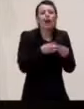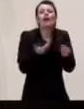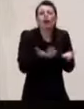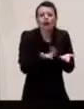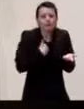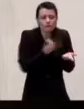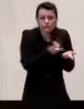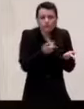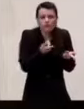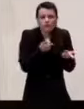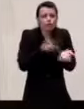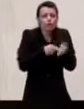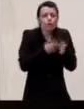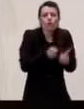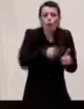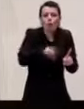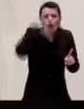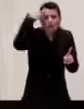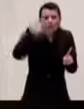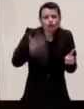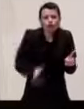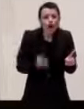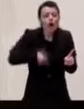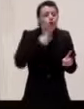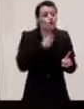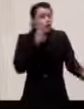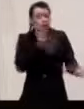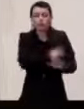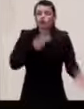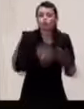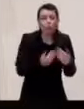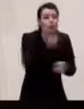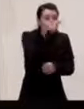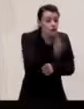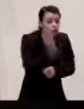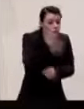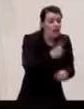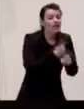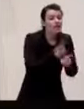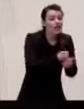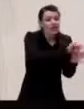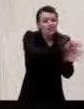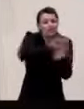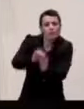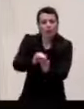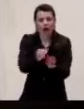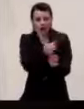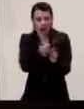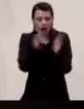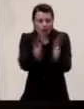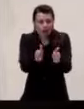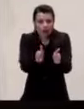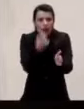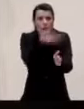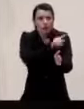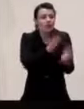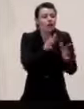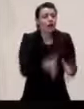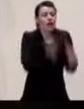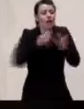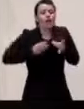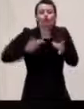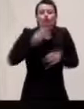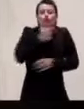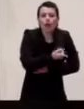detto di separare, ed è una persona che si è infettata con una malattia con cui purtroppo non